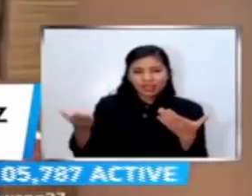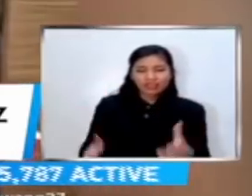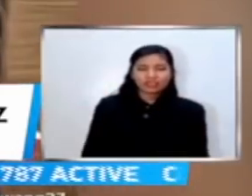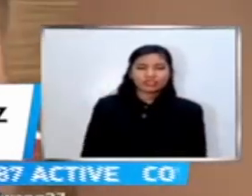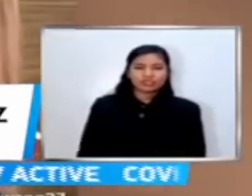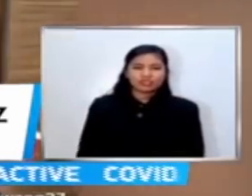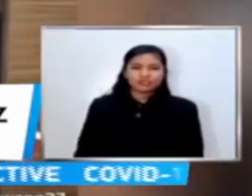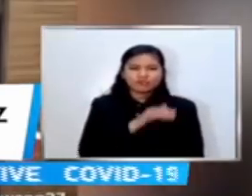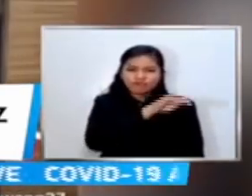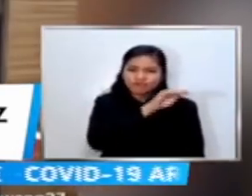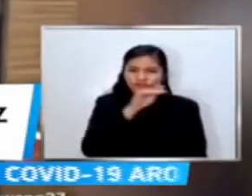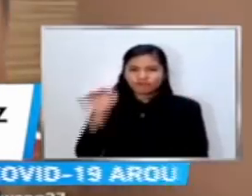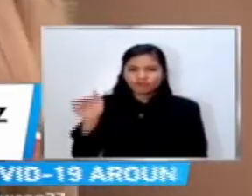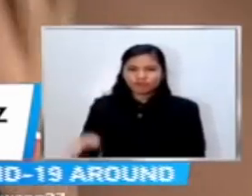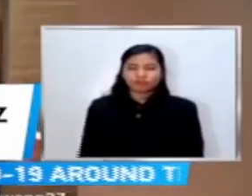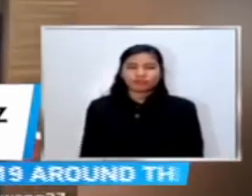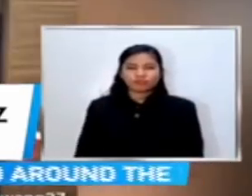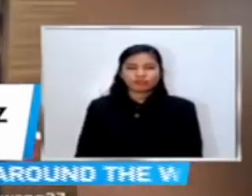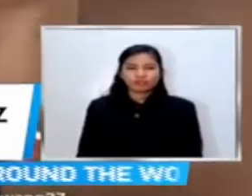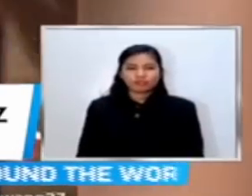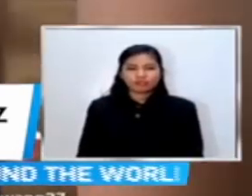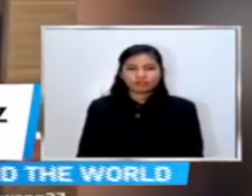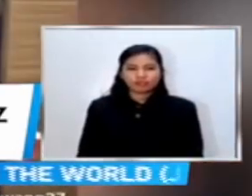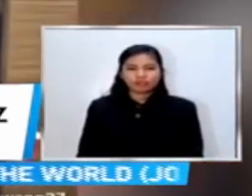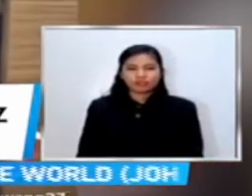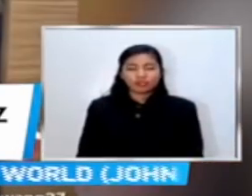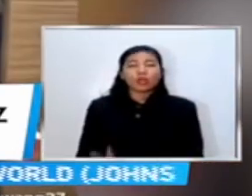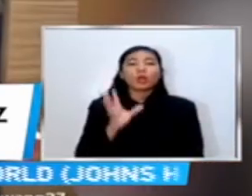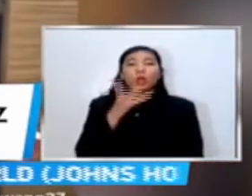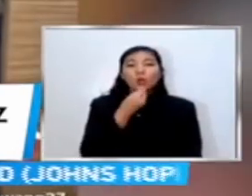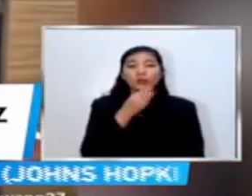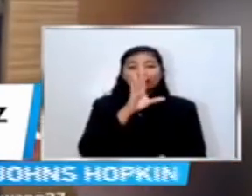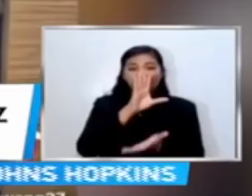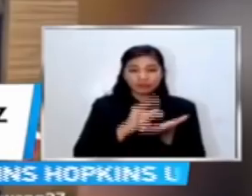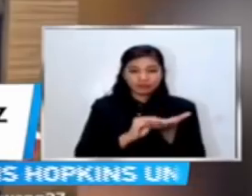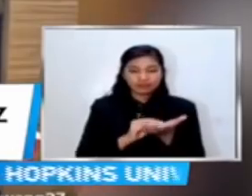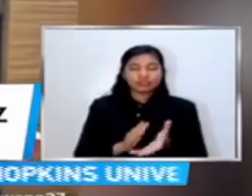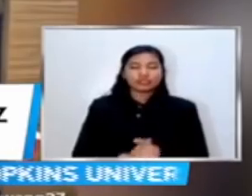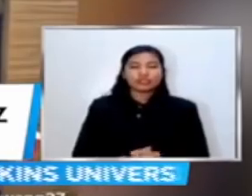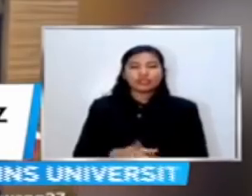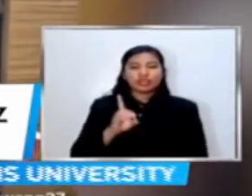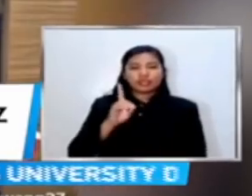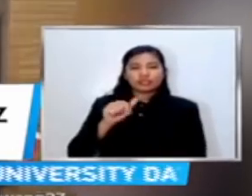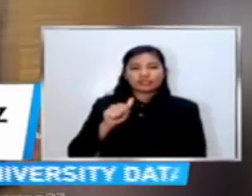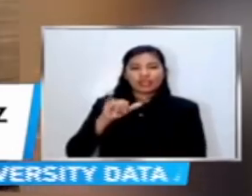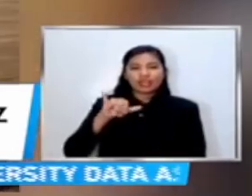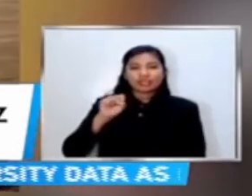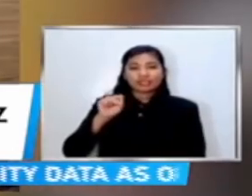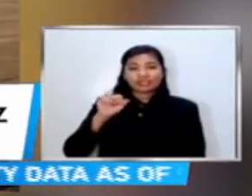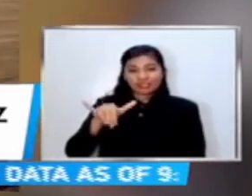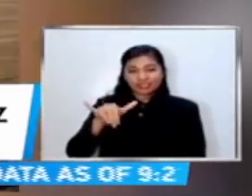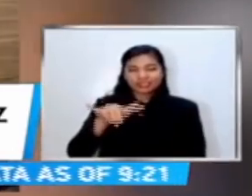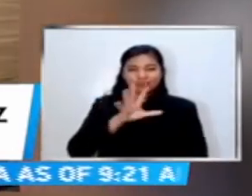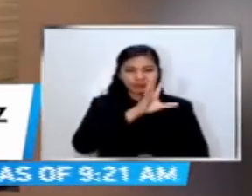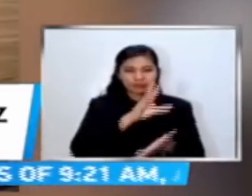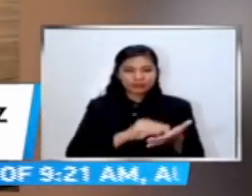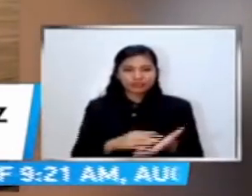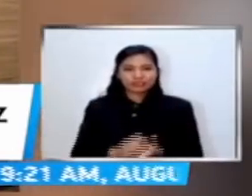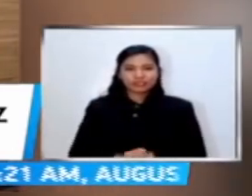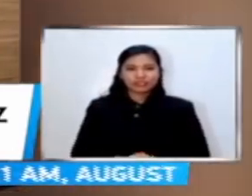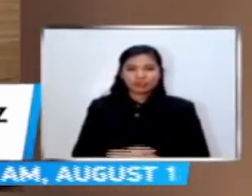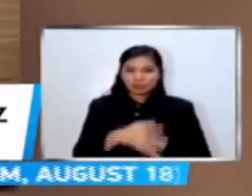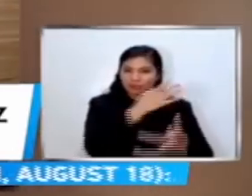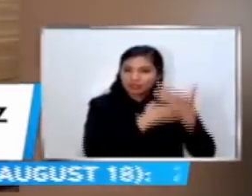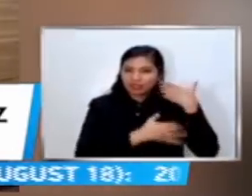Ah, diba? Si Madame Inutz o Daisy Lopez sa totoong buhay. Kumpleto si Mamang. From hair,